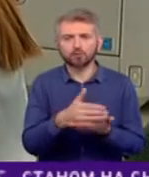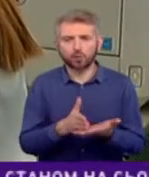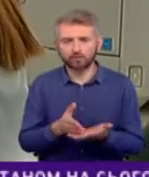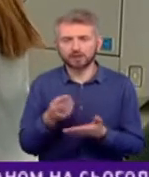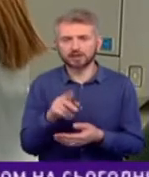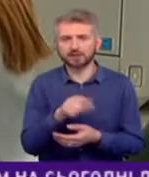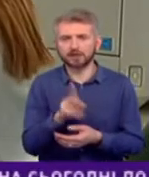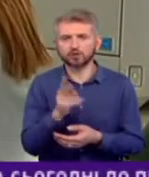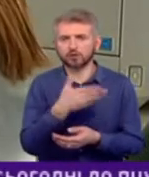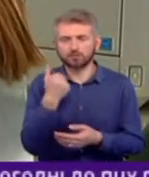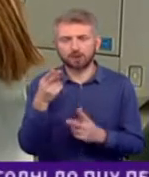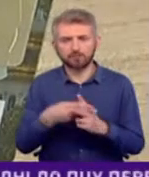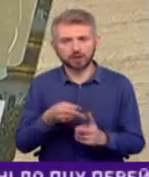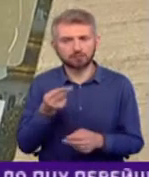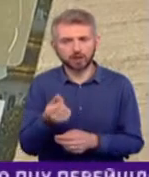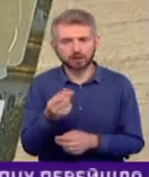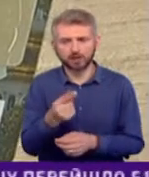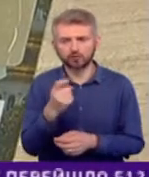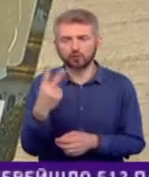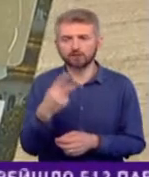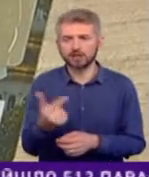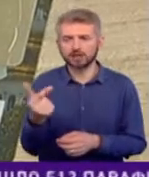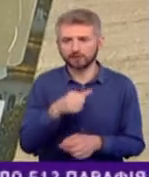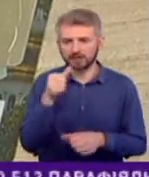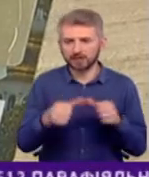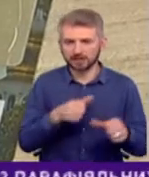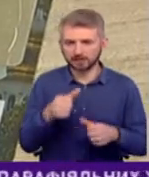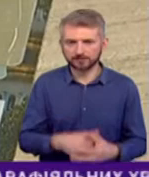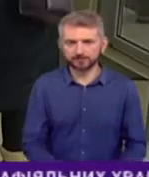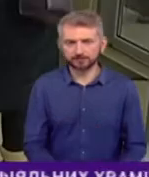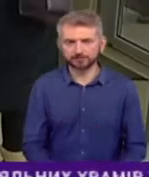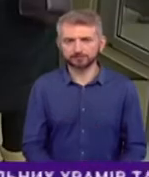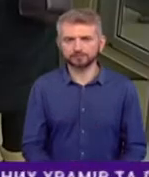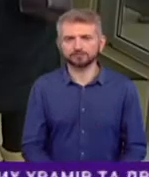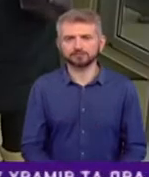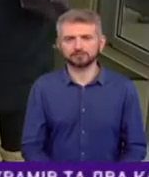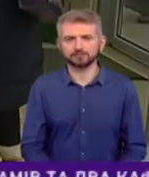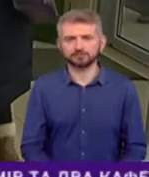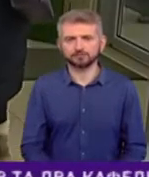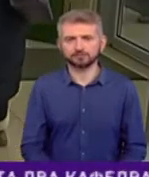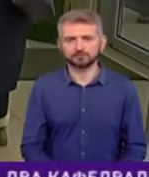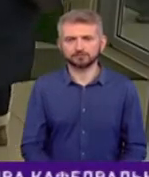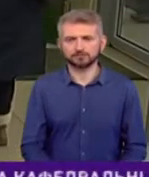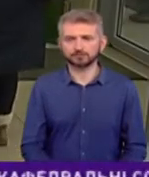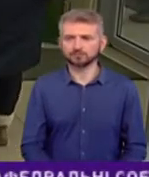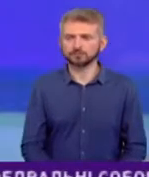для тих, хто не має пільг, платне – 120 гривень за рік. Богдан Бірненко, Олександр Гончаренко, телеканал Київ.